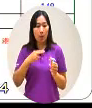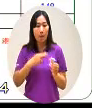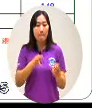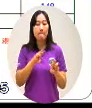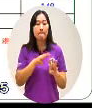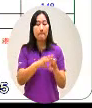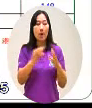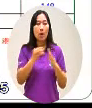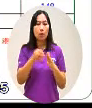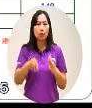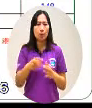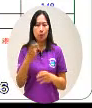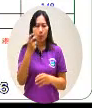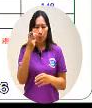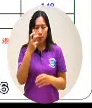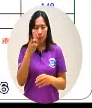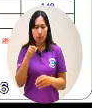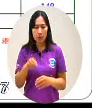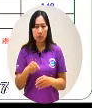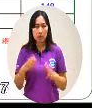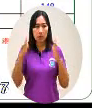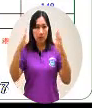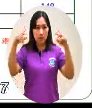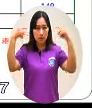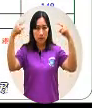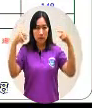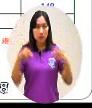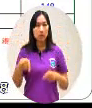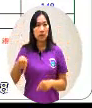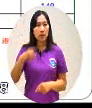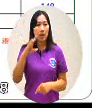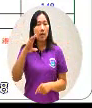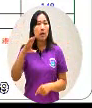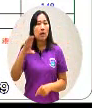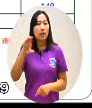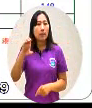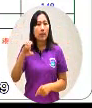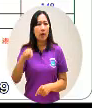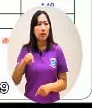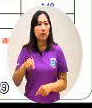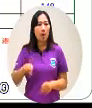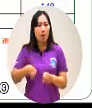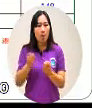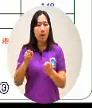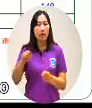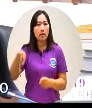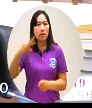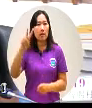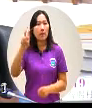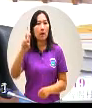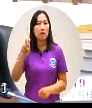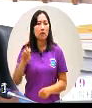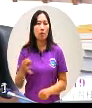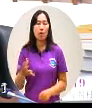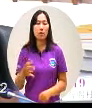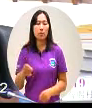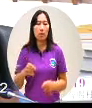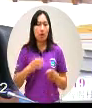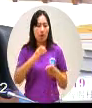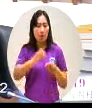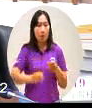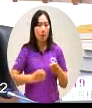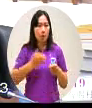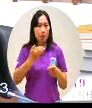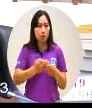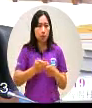这个检修出来吼，正常的190个，故障的220个，是安那故障的220个，因为从1999年开始，已